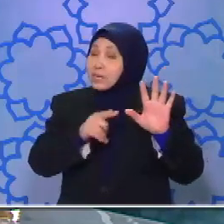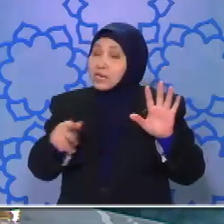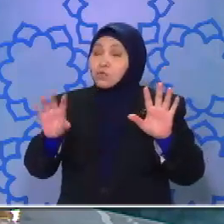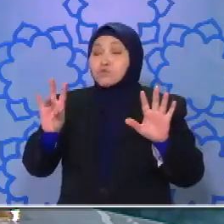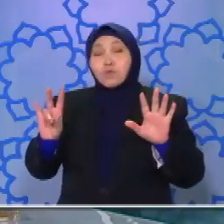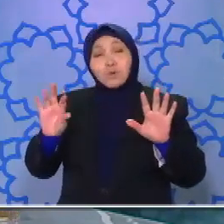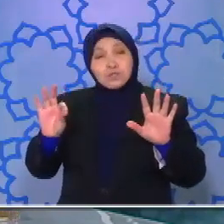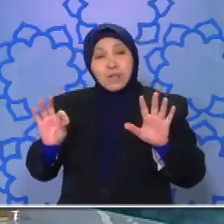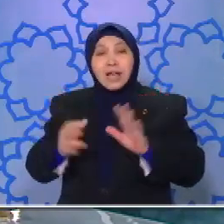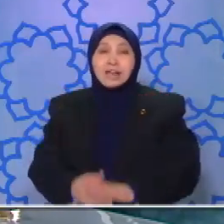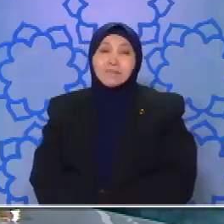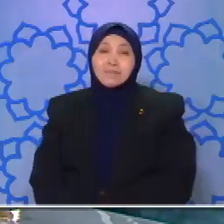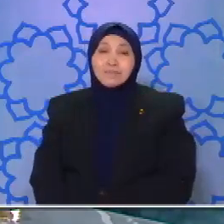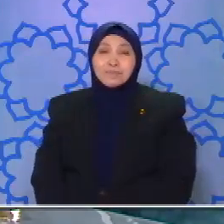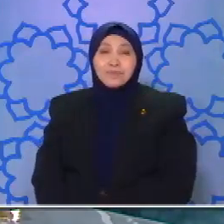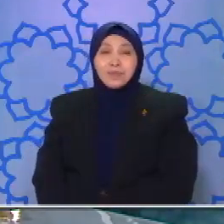79. Jom.